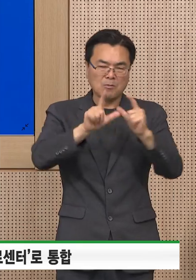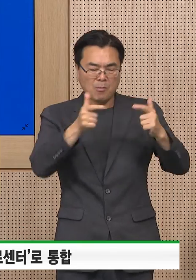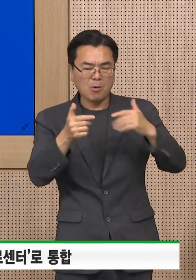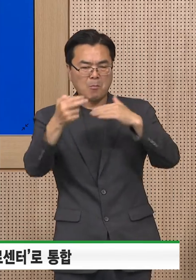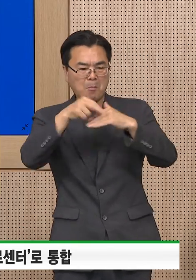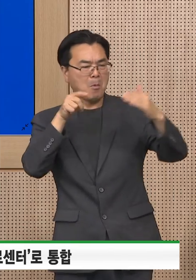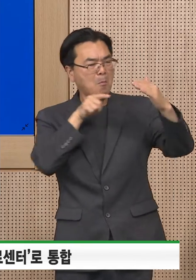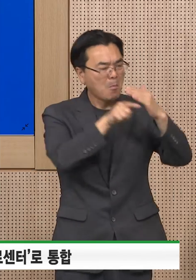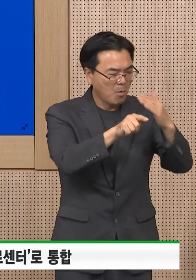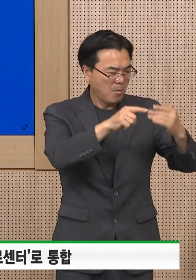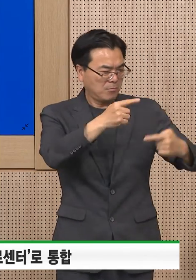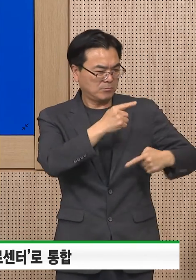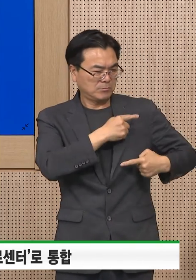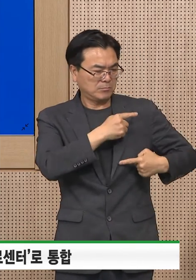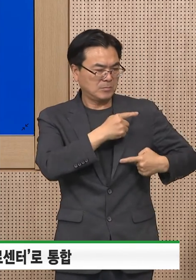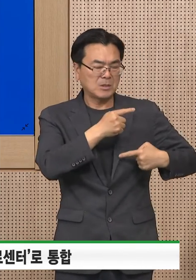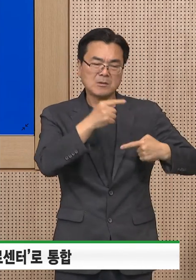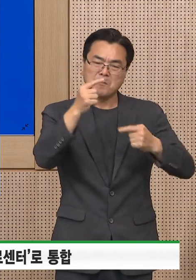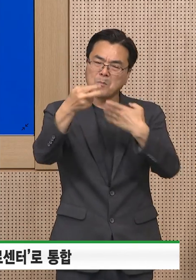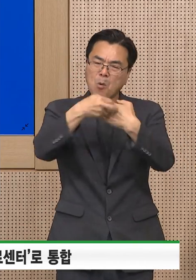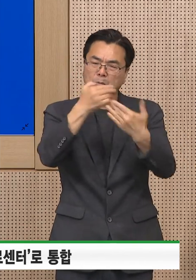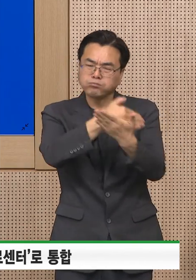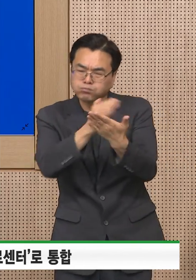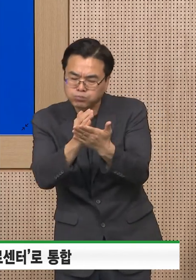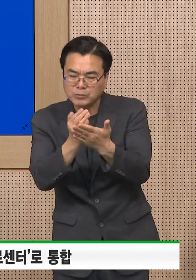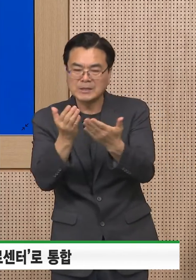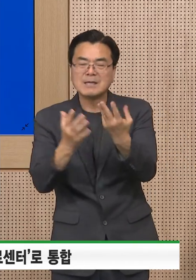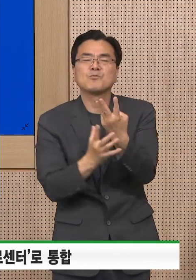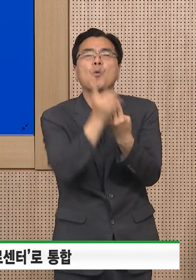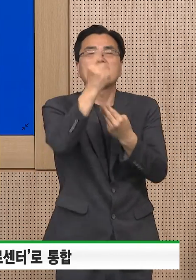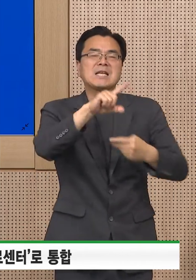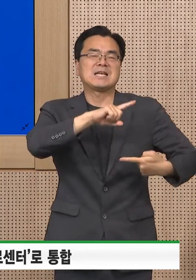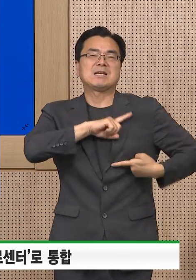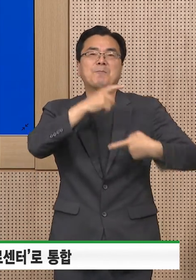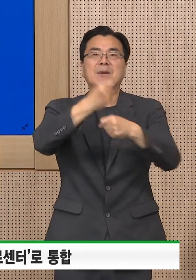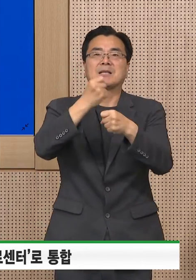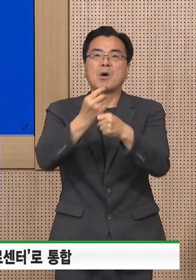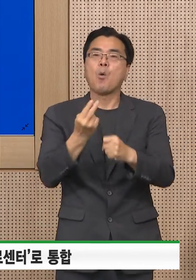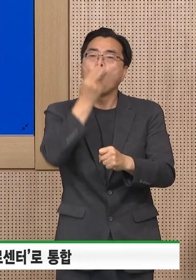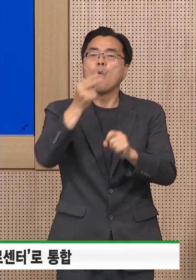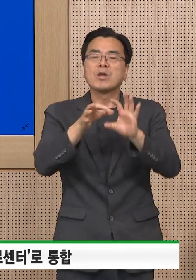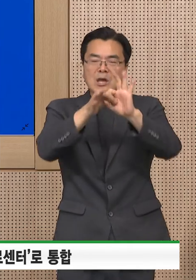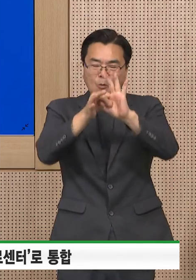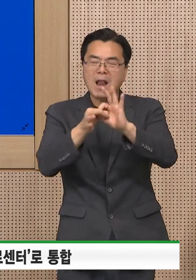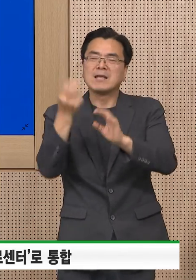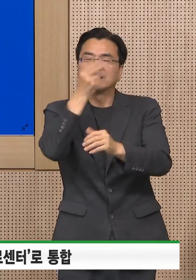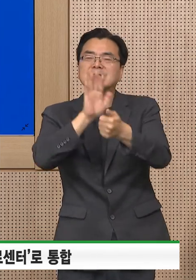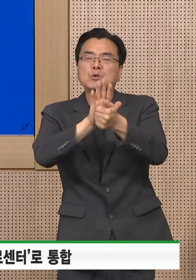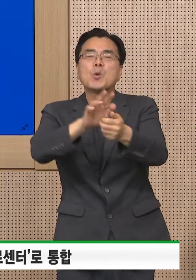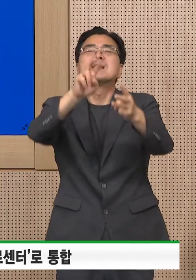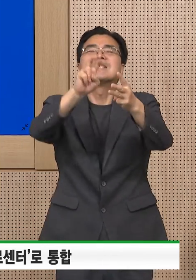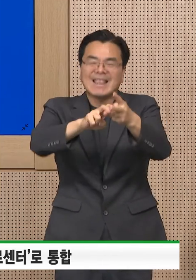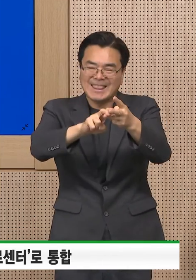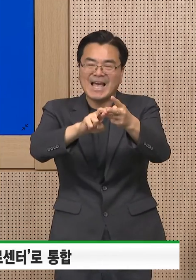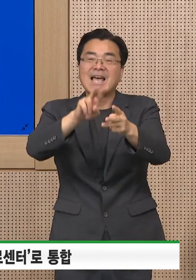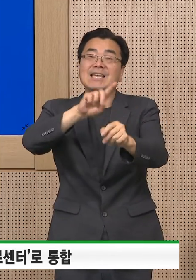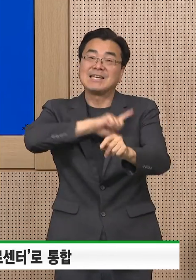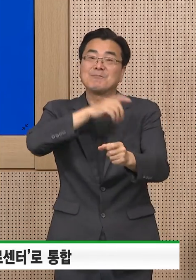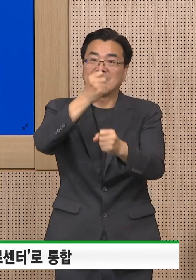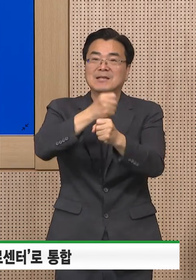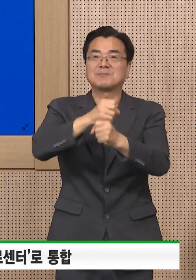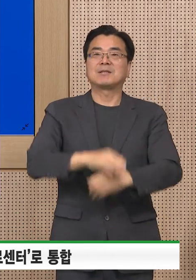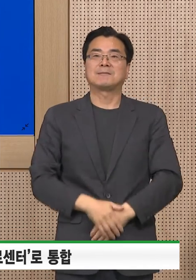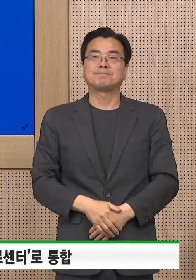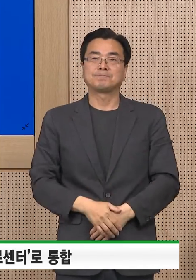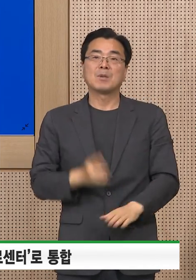등의 명칭을 호흡기 환자진료센터로 통일하고 센터별로 가능한 진료 유형을 구분하여 안내하기로 하였습니다.